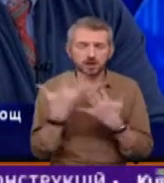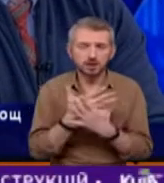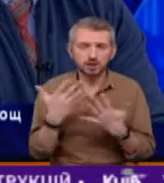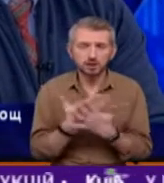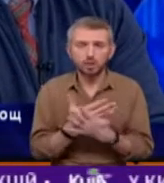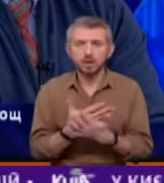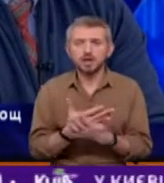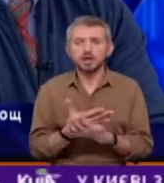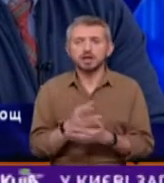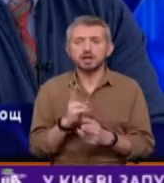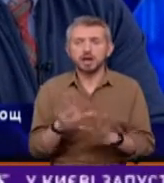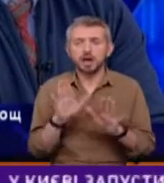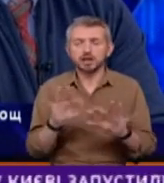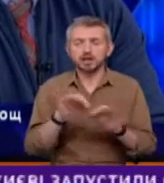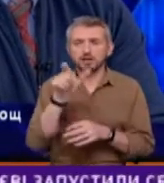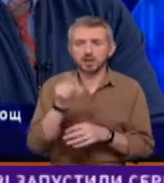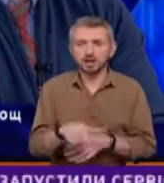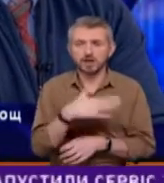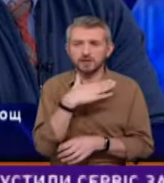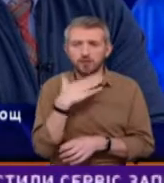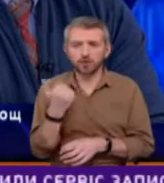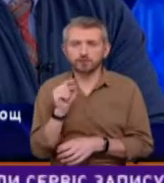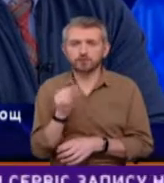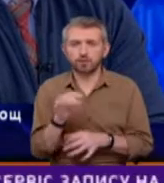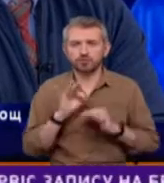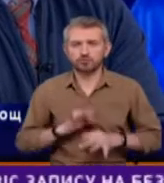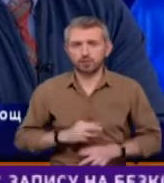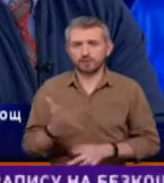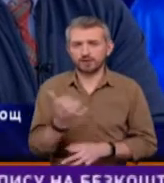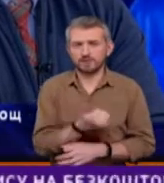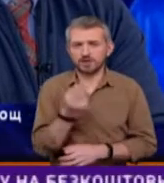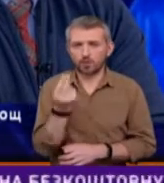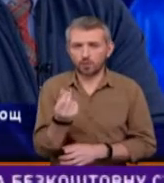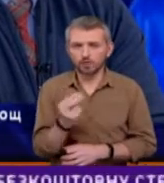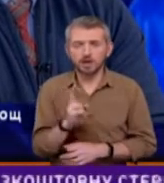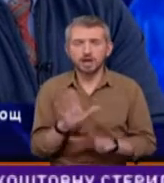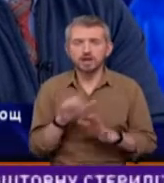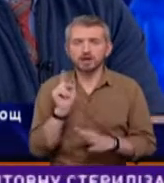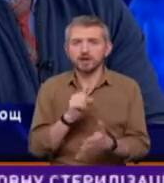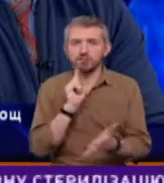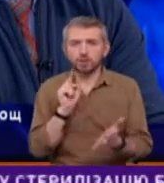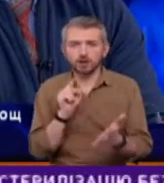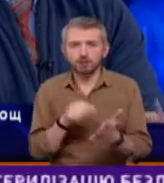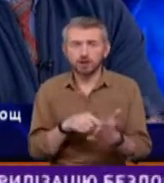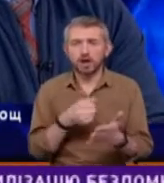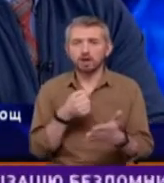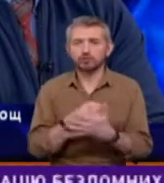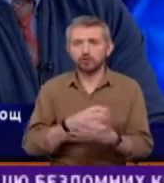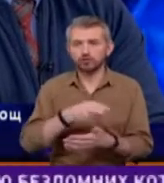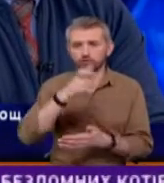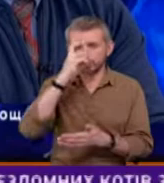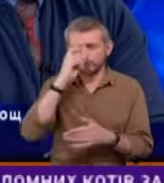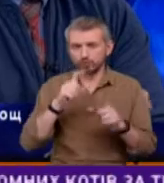кіно, як тільки митець не хоче в цього чиновника взяти гроші. Як тільки він потрапляє до